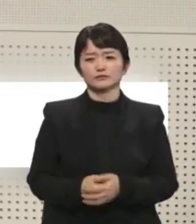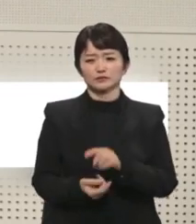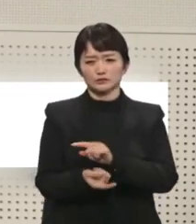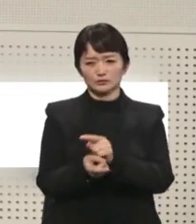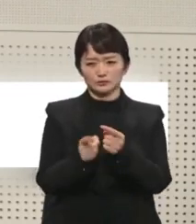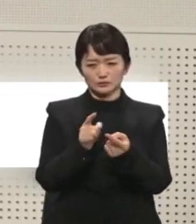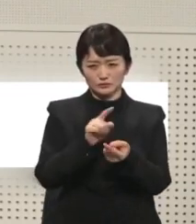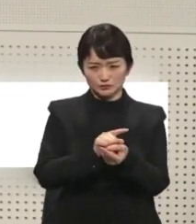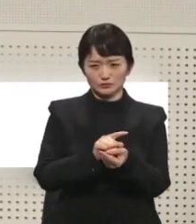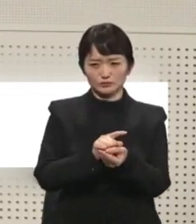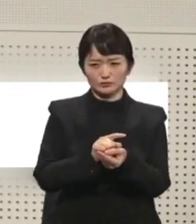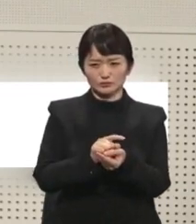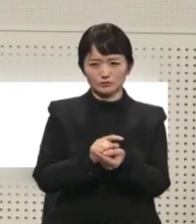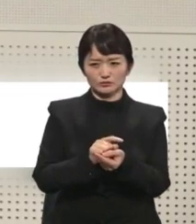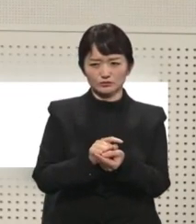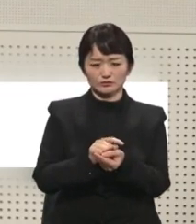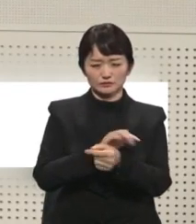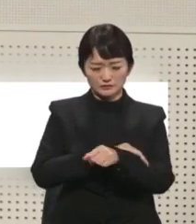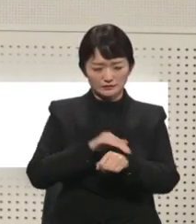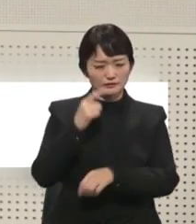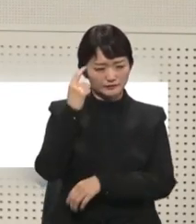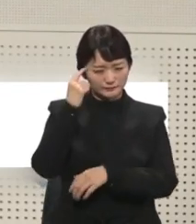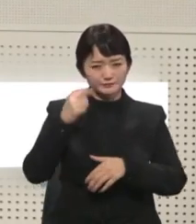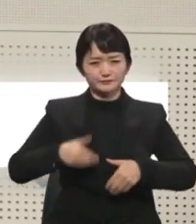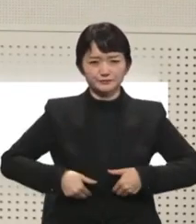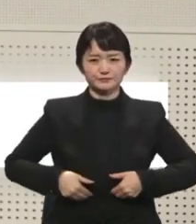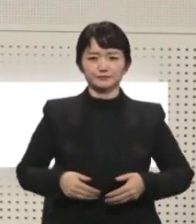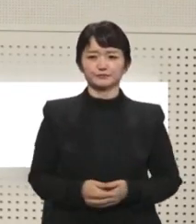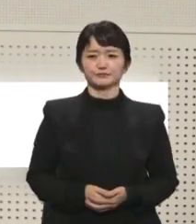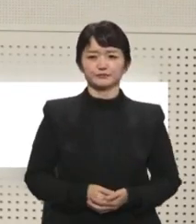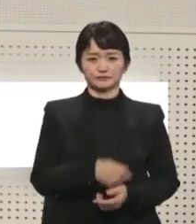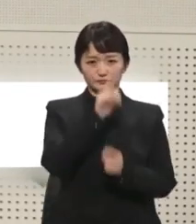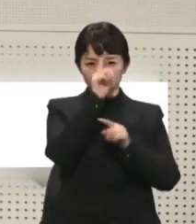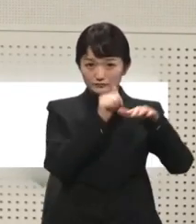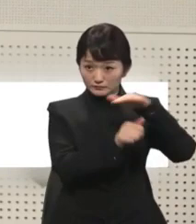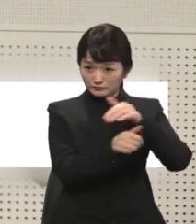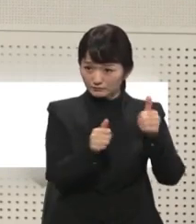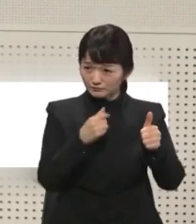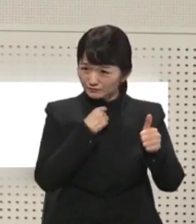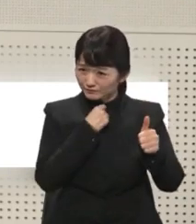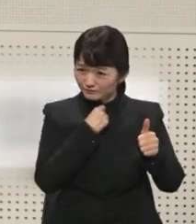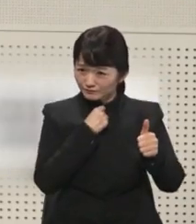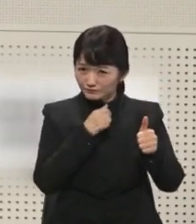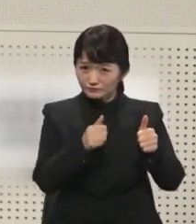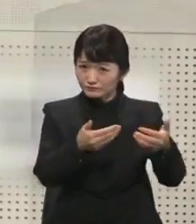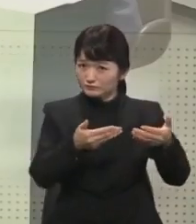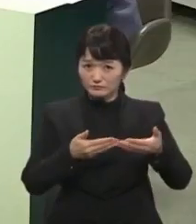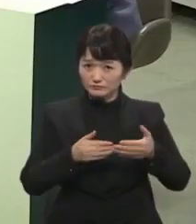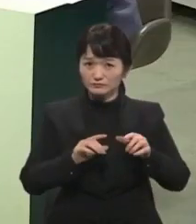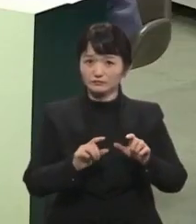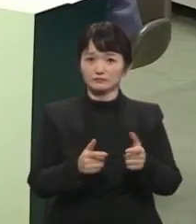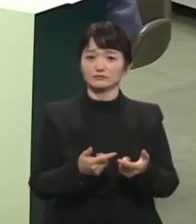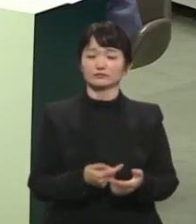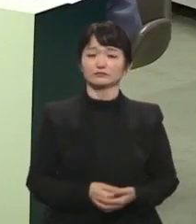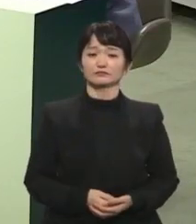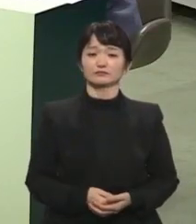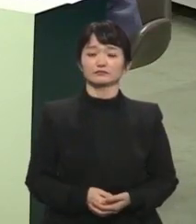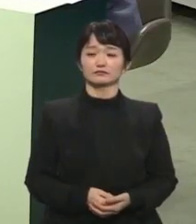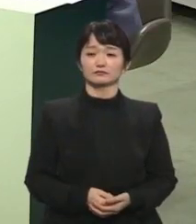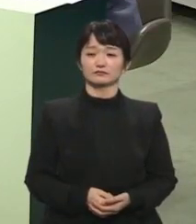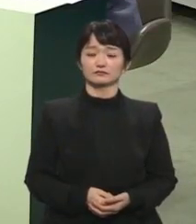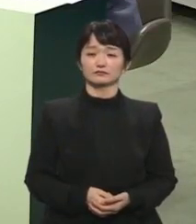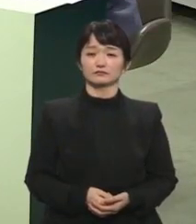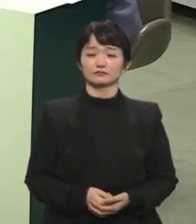생각할 필요가 있다 이재명 대표가 어 뭐 재판 받고 싶어서 재판 받는 건 아니지습니까네 그까